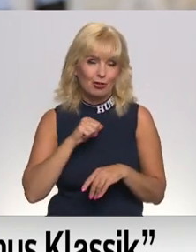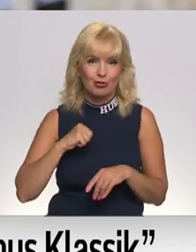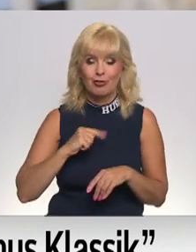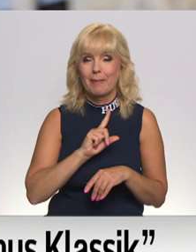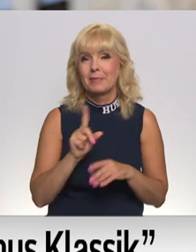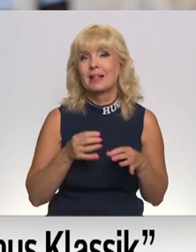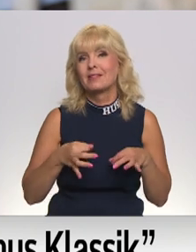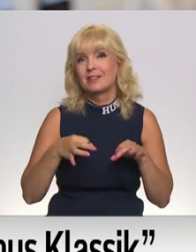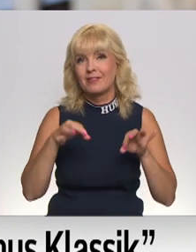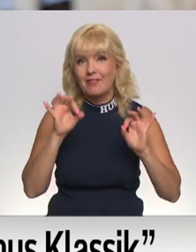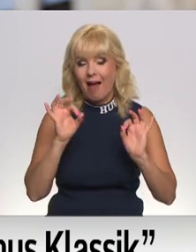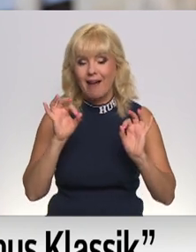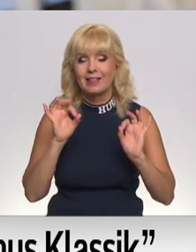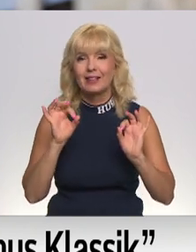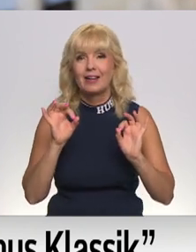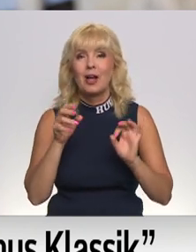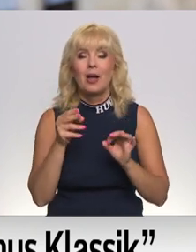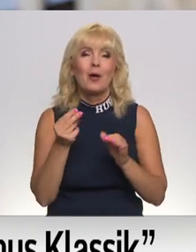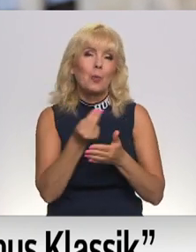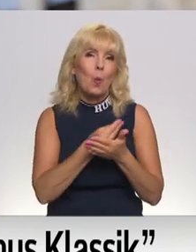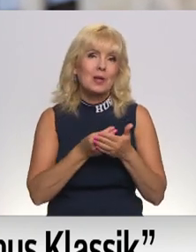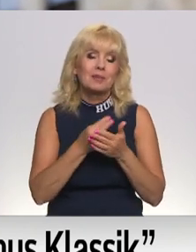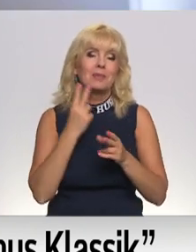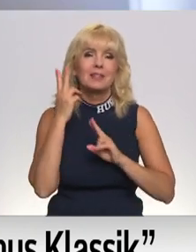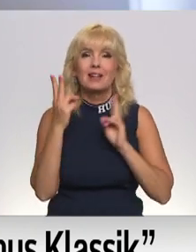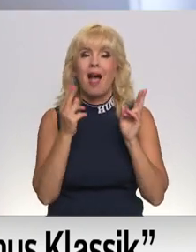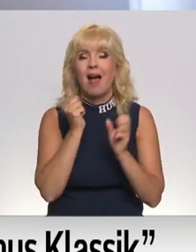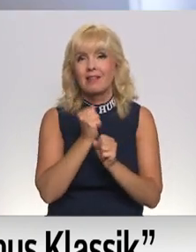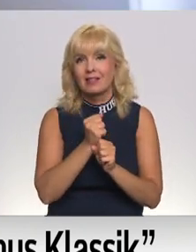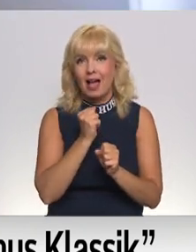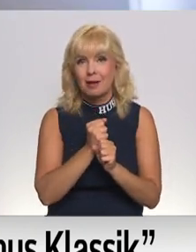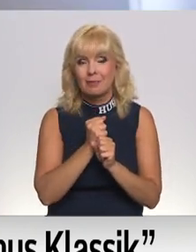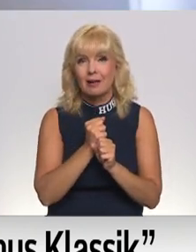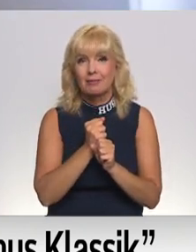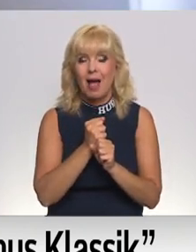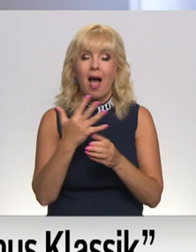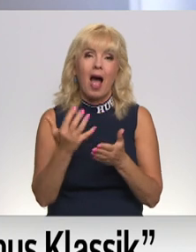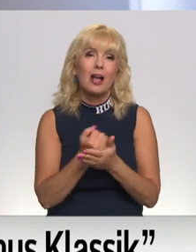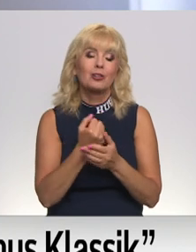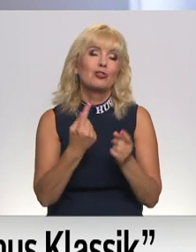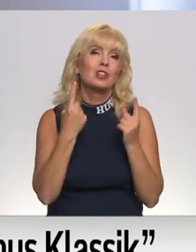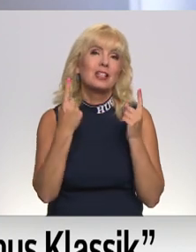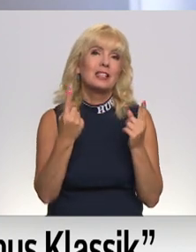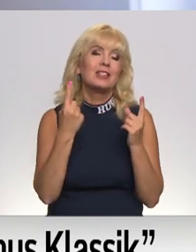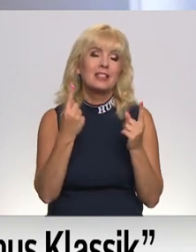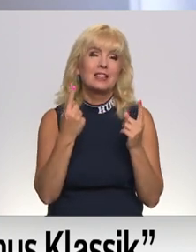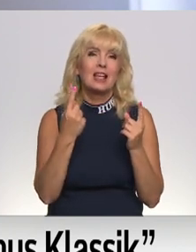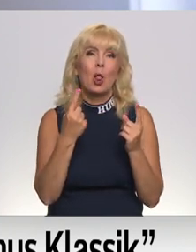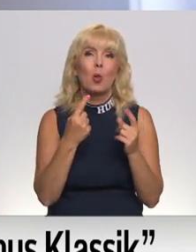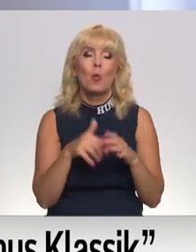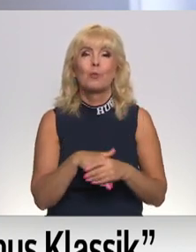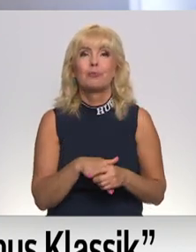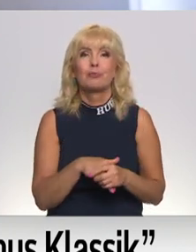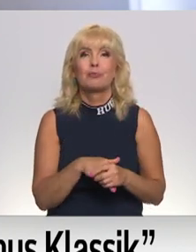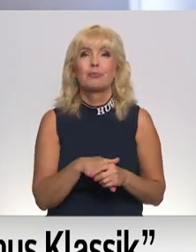svarīgas un nozīmīgas skaņdarbi, ir atraduši tādas izcilas interpretas